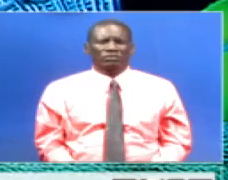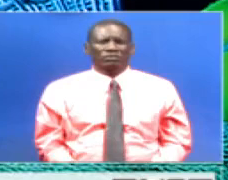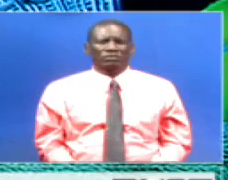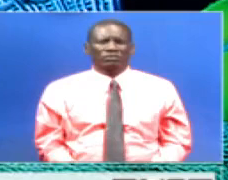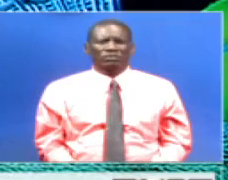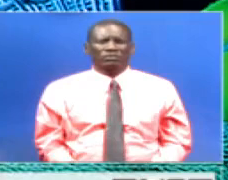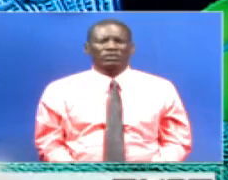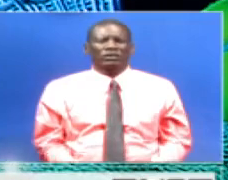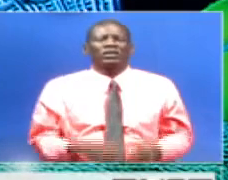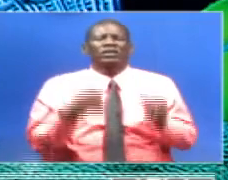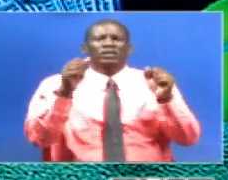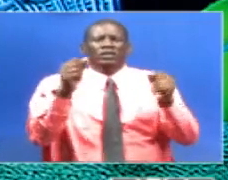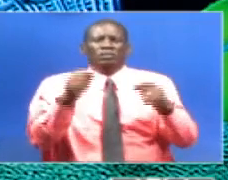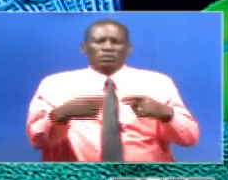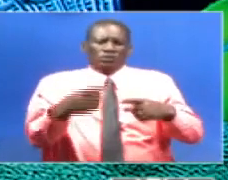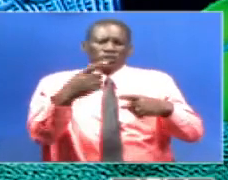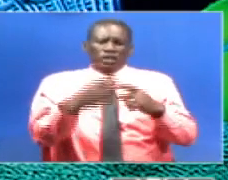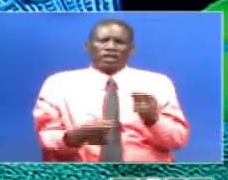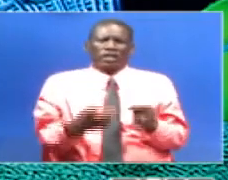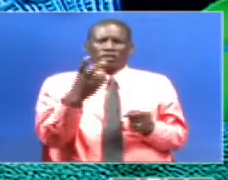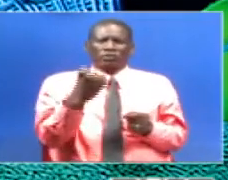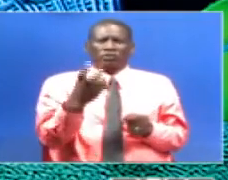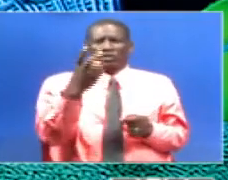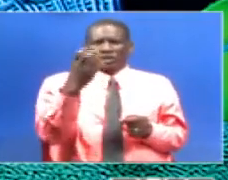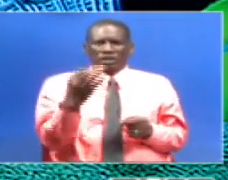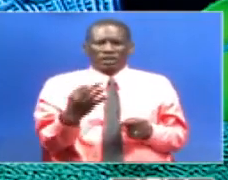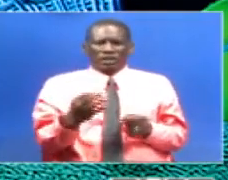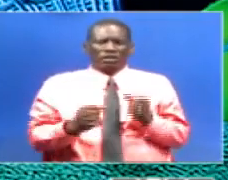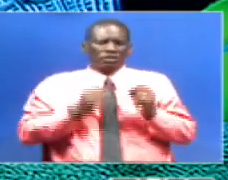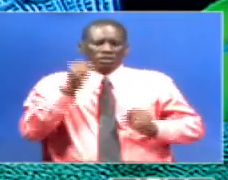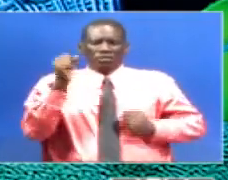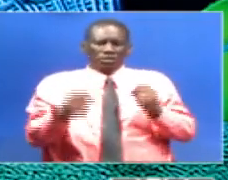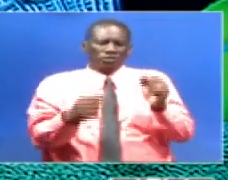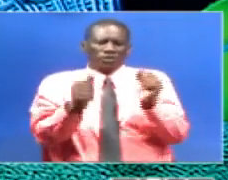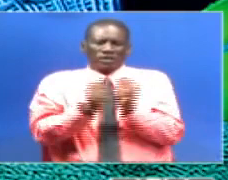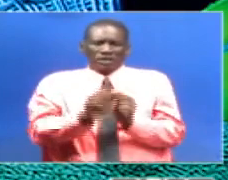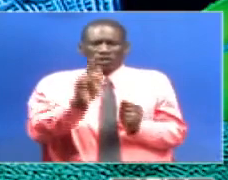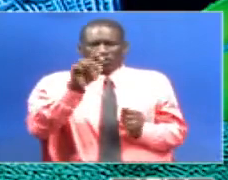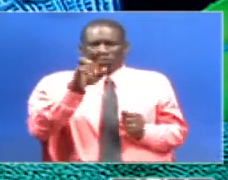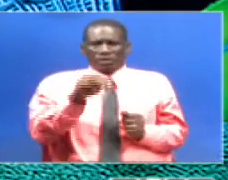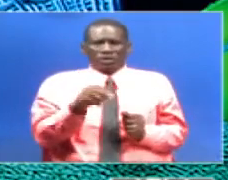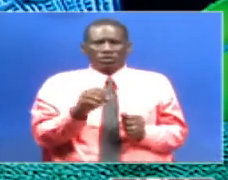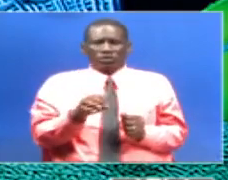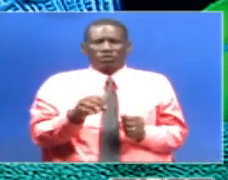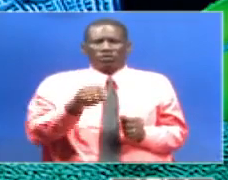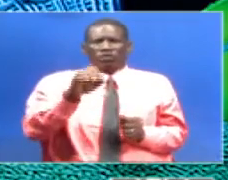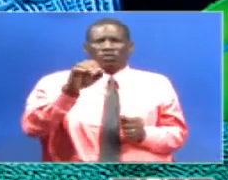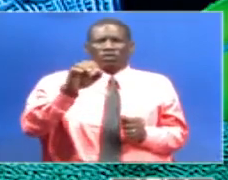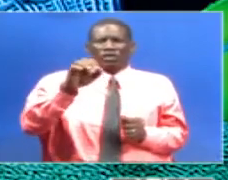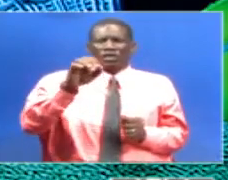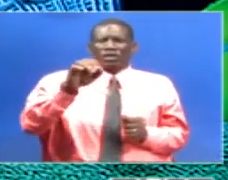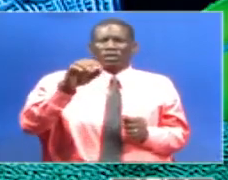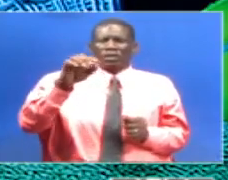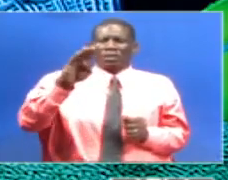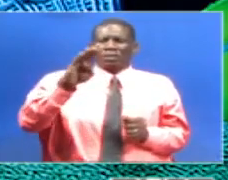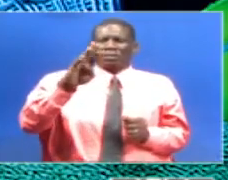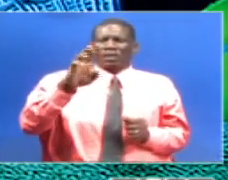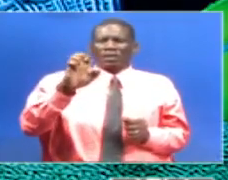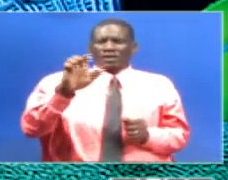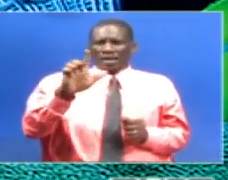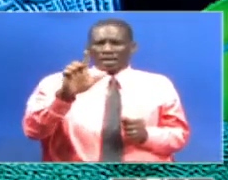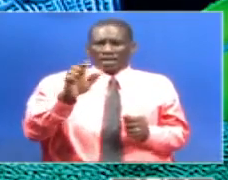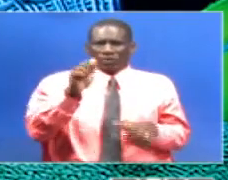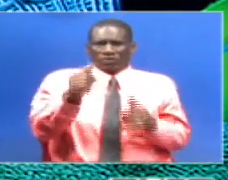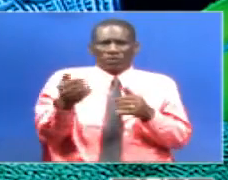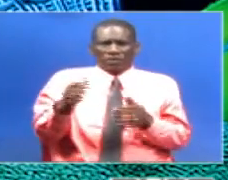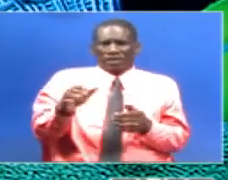Mshindi wa makala ya mwaka 2023 wa mbio za kilomita 10 za Birell Grand Prix zilizofanyika